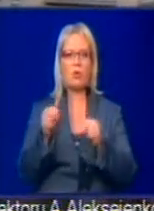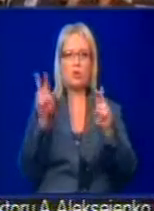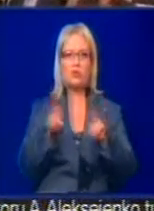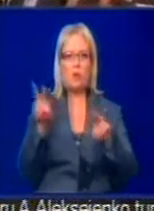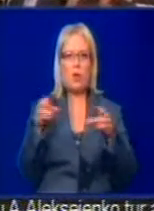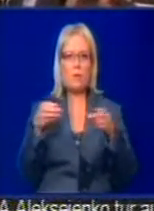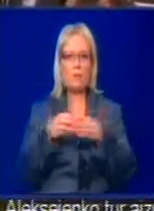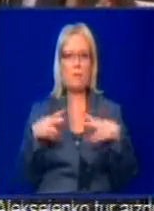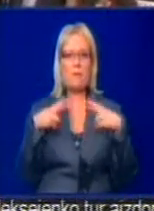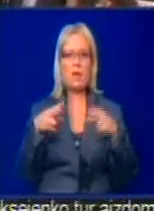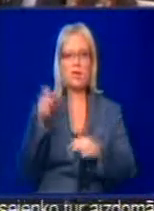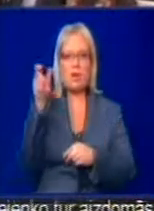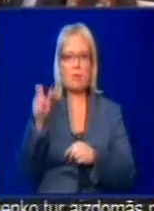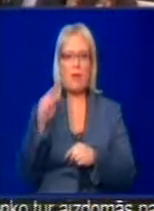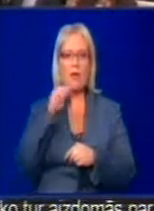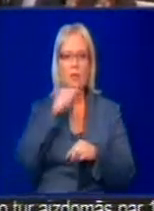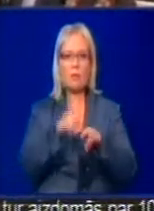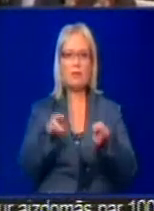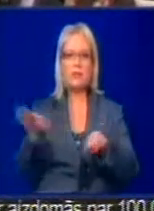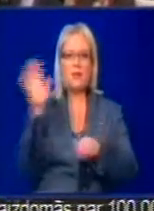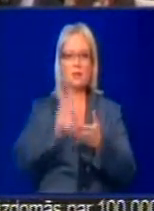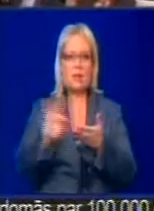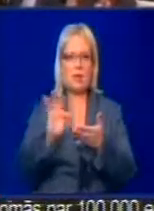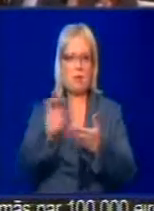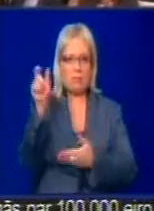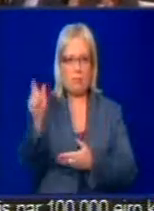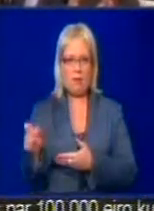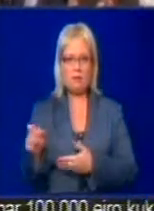komisija. Tās priekšsēdētājs ekonomikas ministrijas valsts sekretārs.